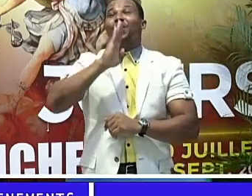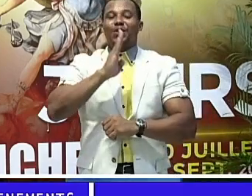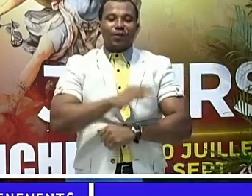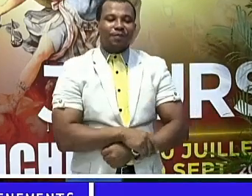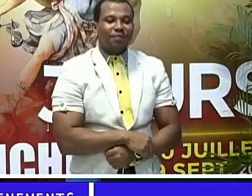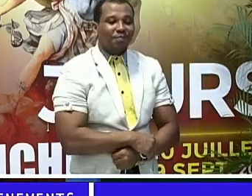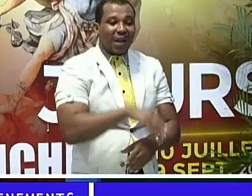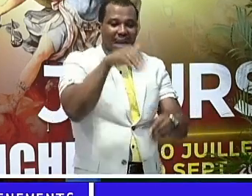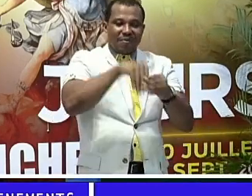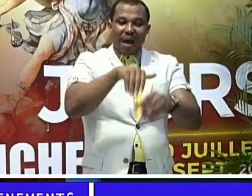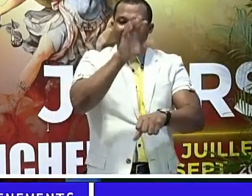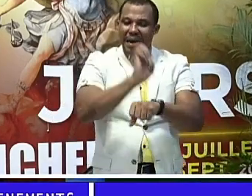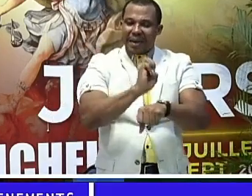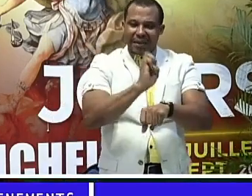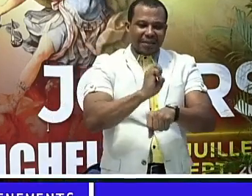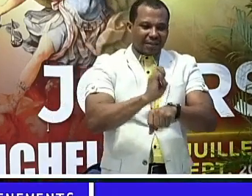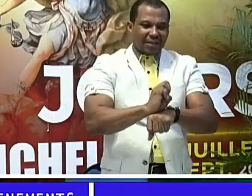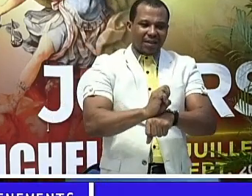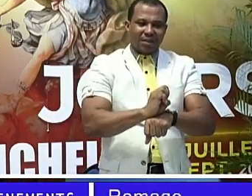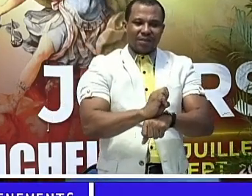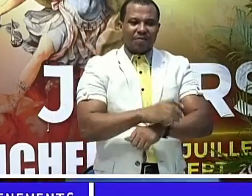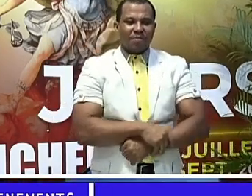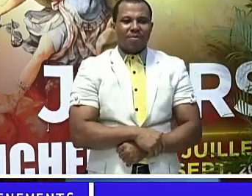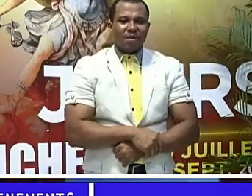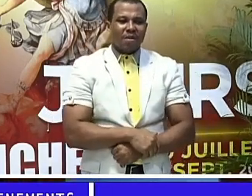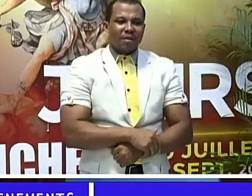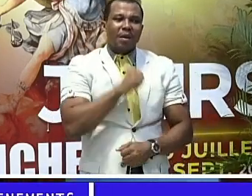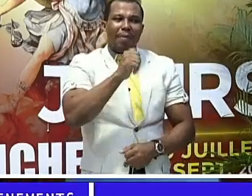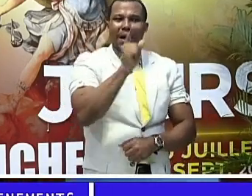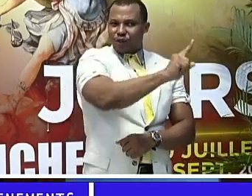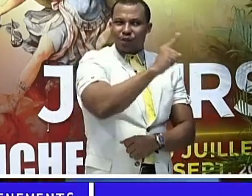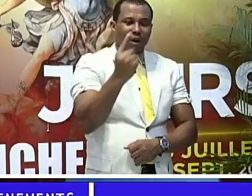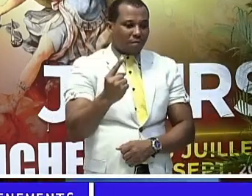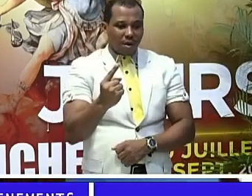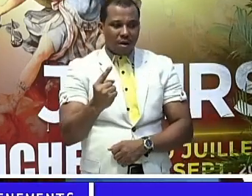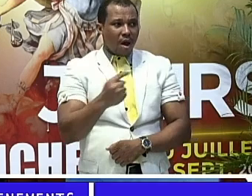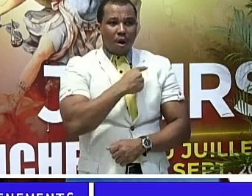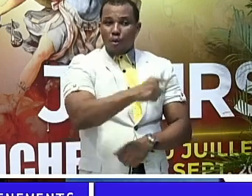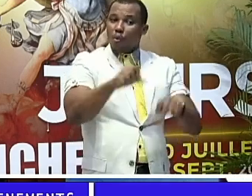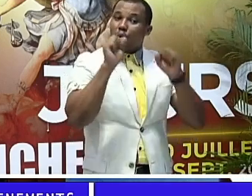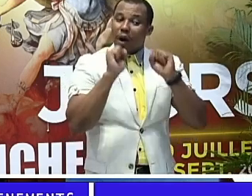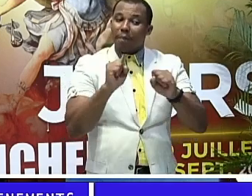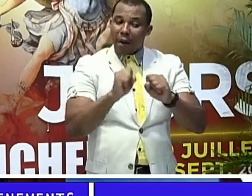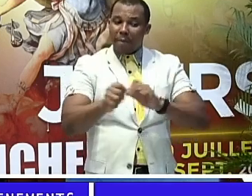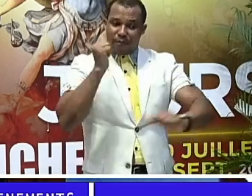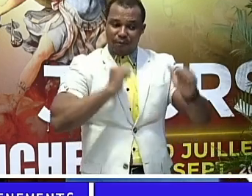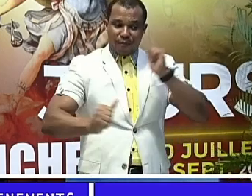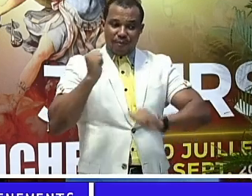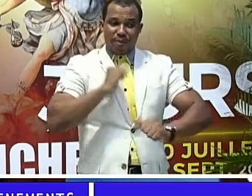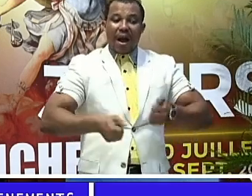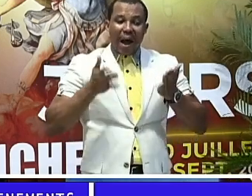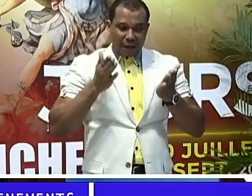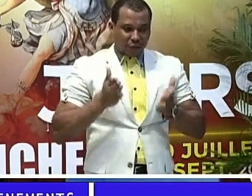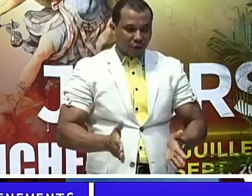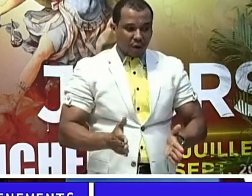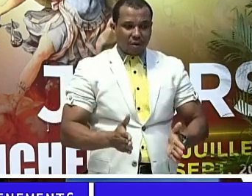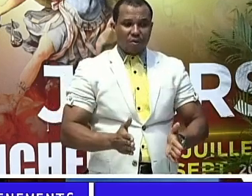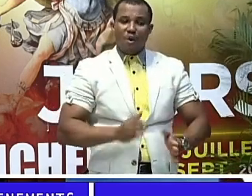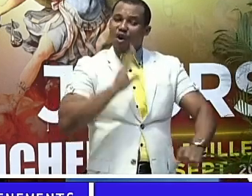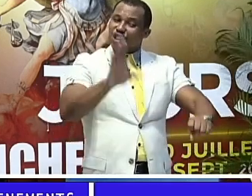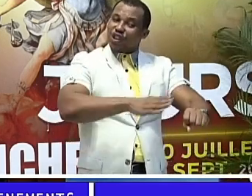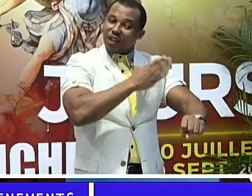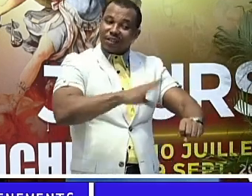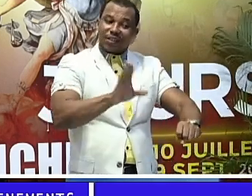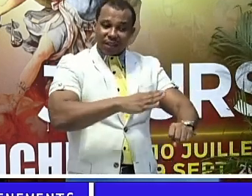moun qui vient assister la messe. Non. Ou capable acteur également dans l'église là. Donc, moi